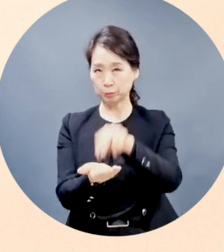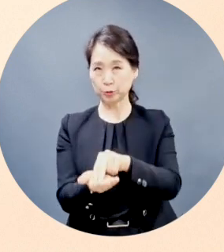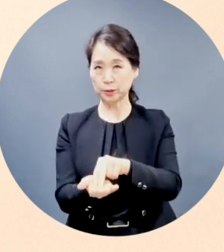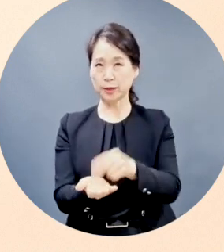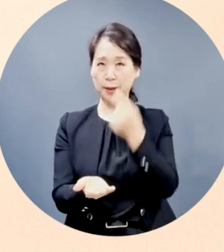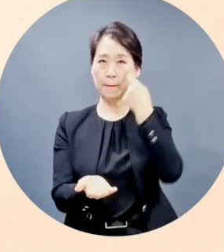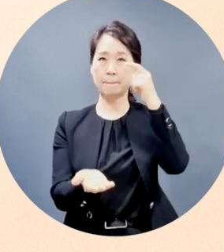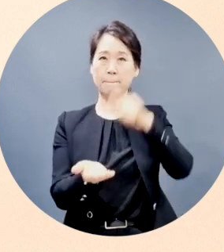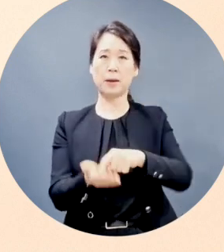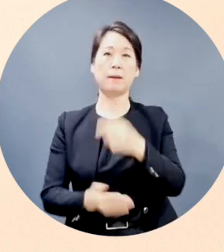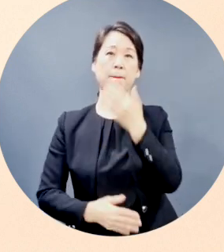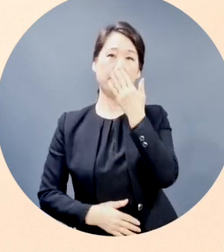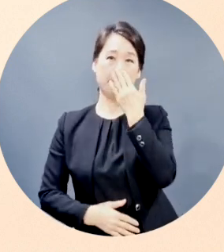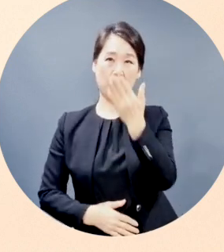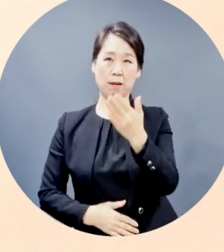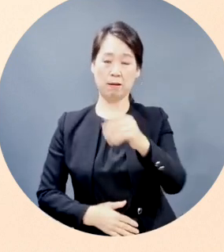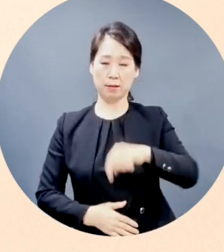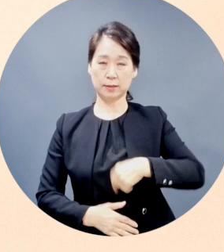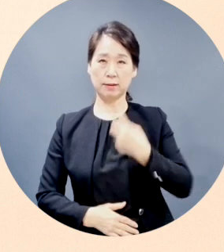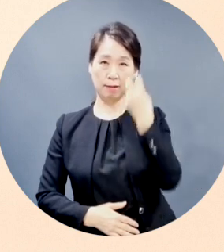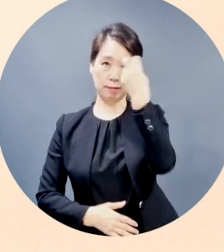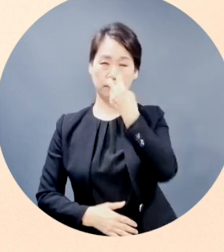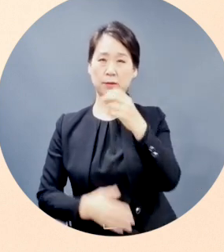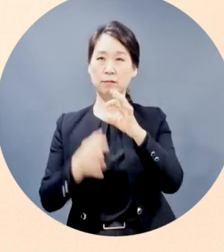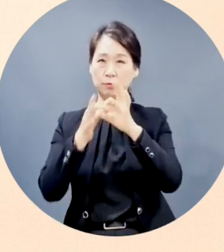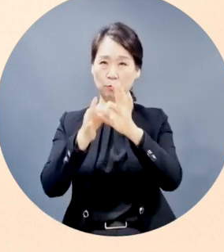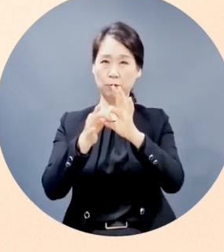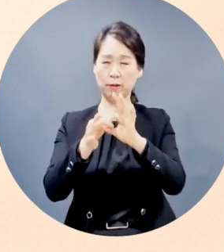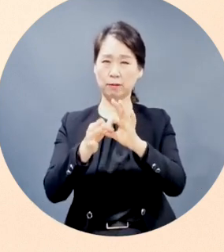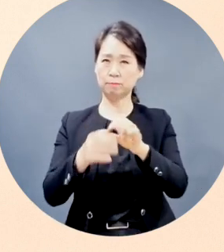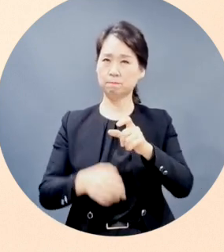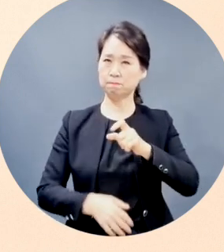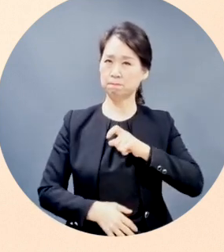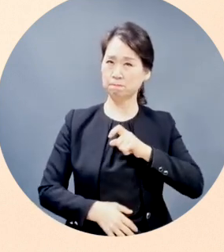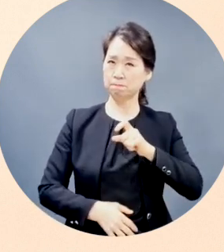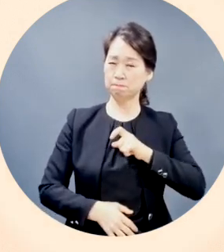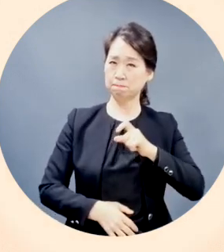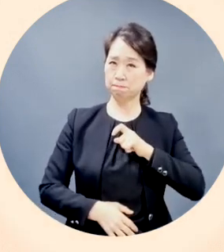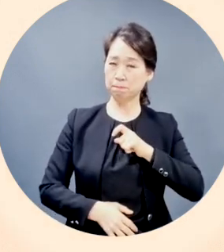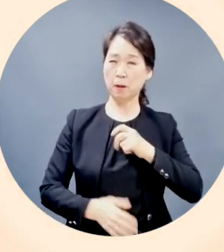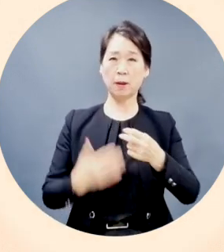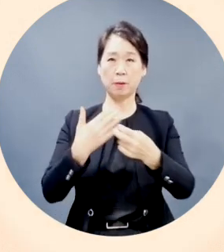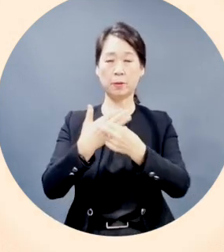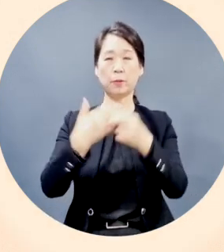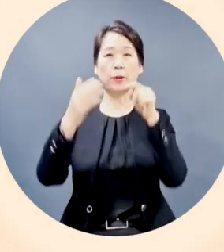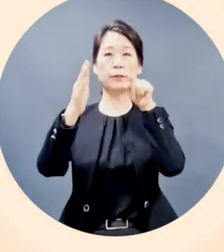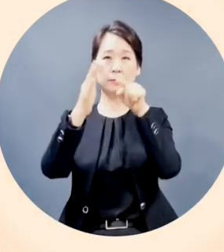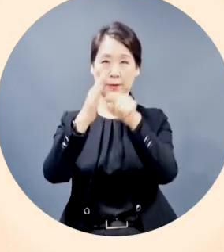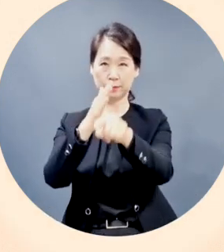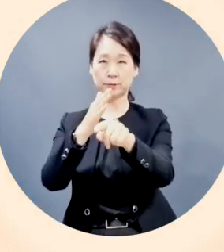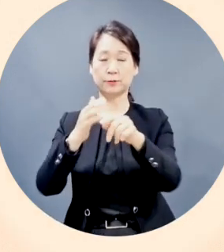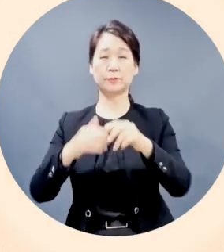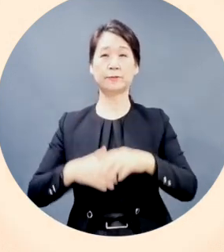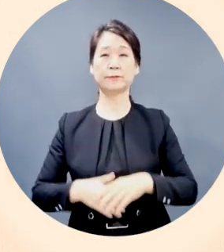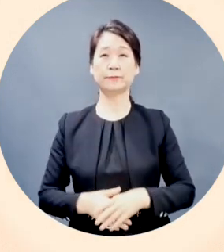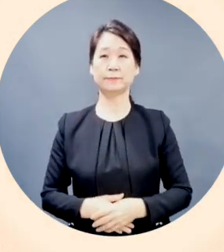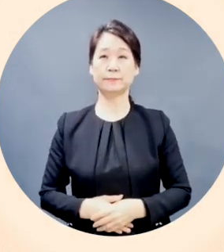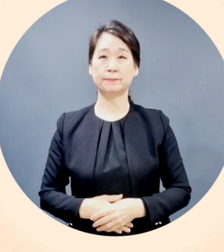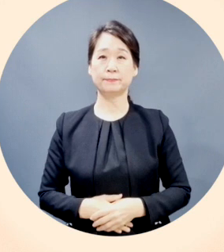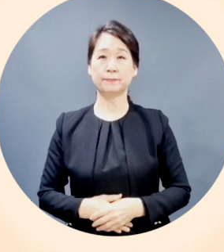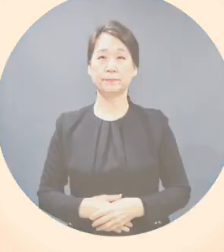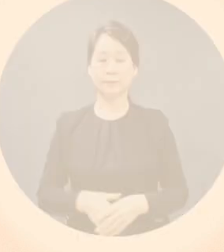문제 조직이 발견될 수도 있습니다. 자가 진단을 통해 이상 병변이 의심된다면 병원을 방문하시기